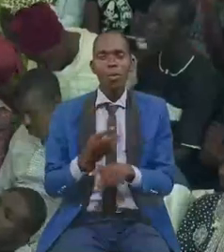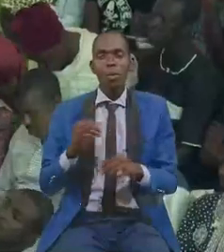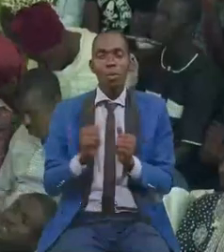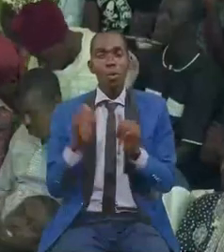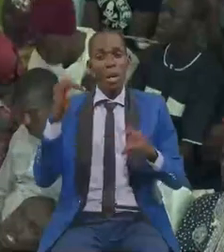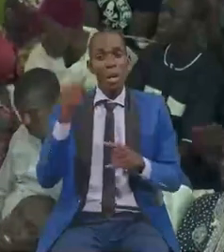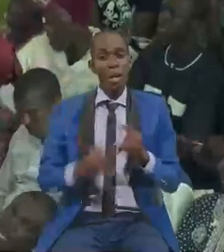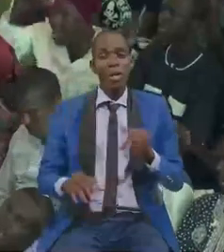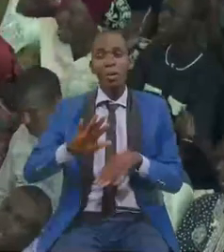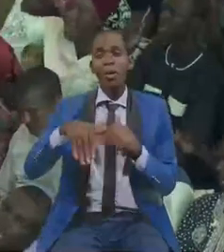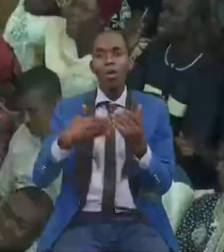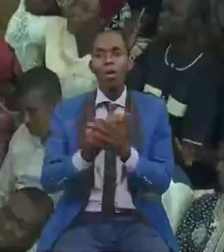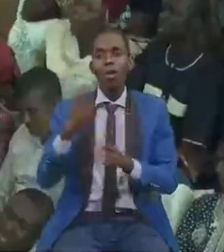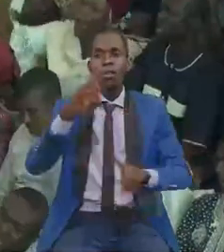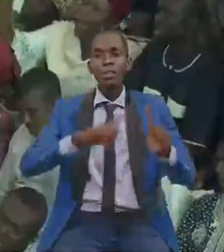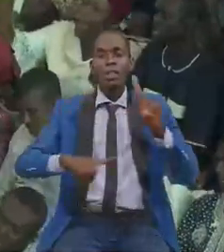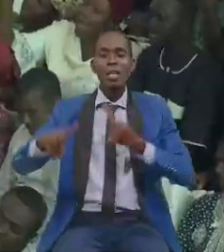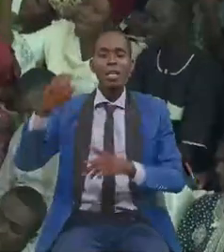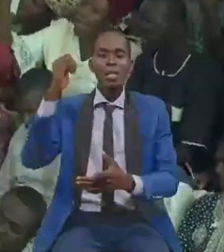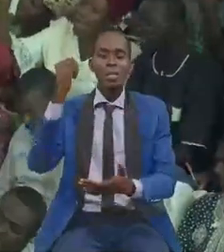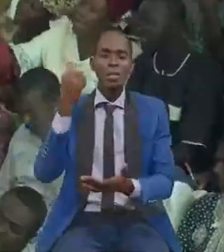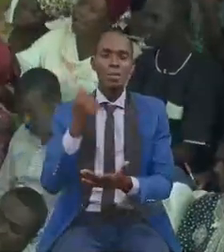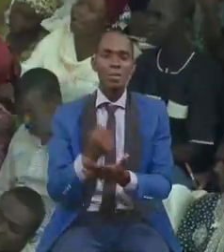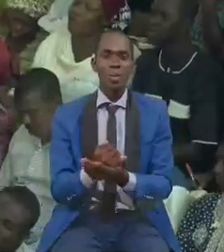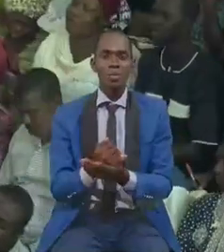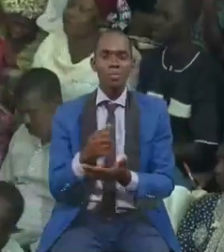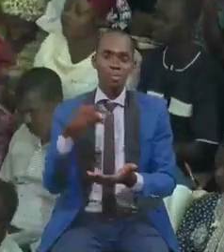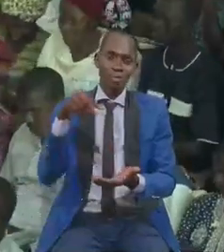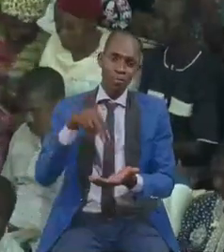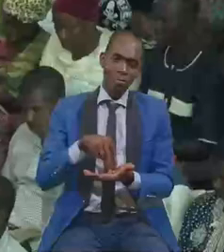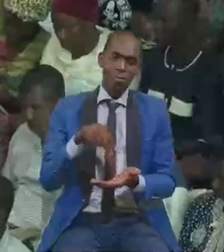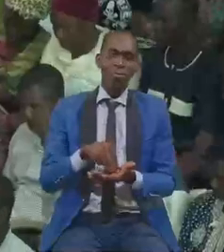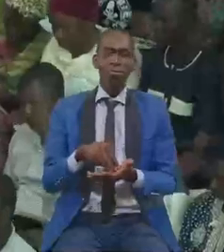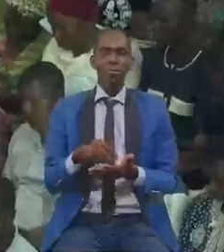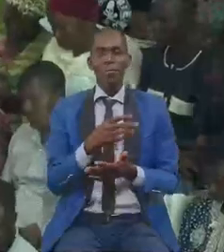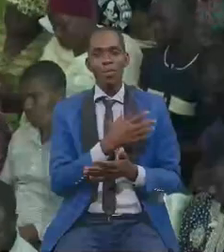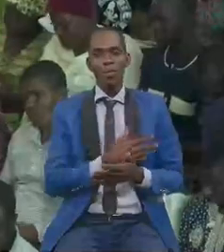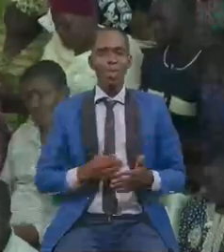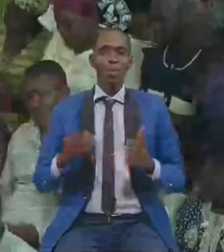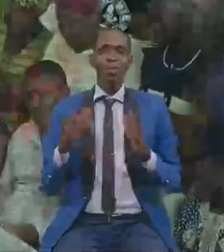dise Amen. Pourquoi ne pas vous tenir debout pour dire